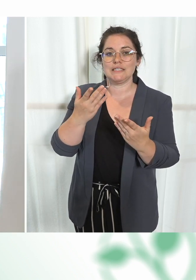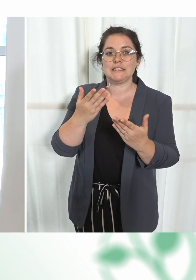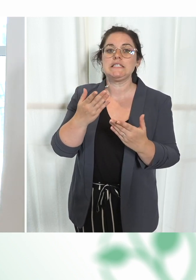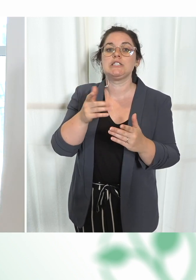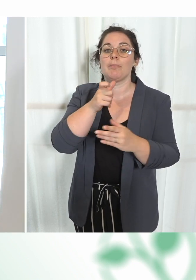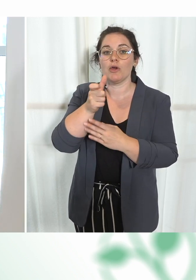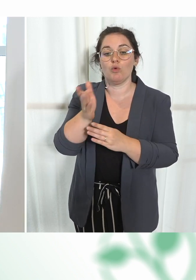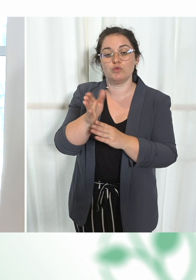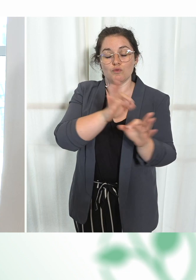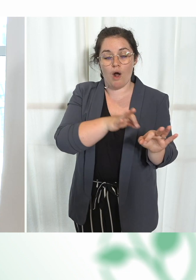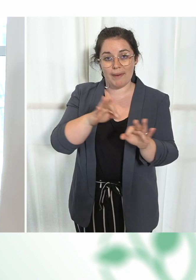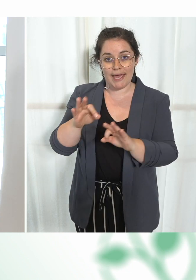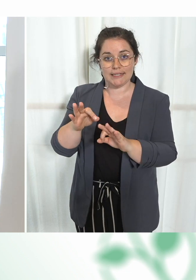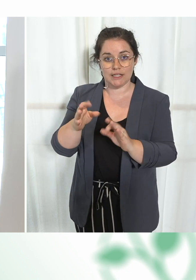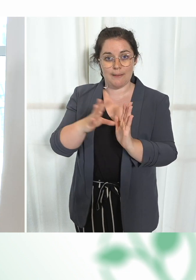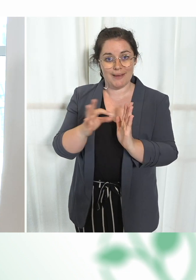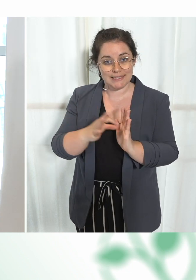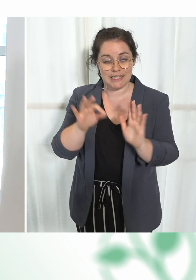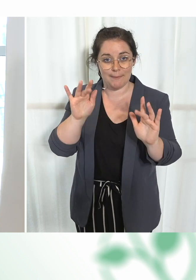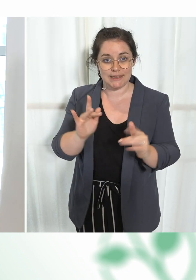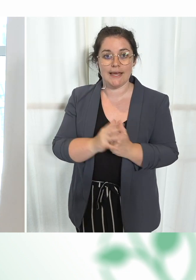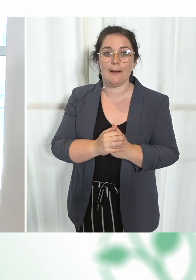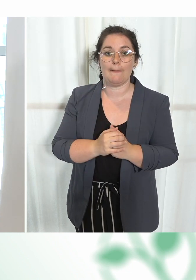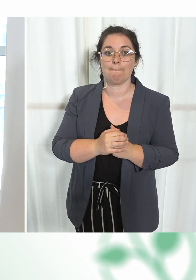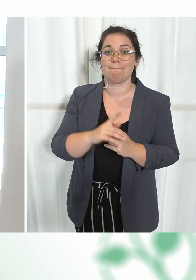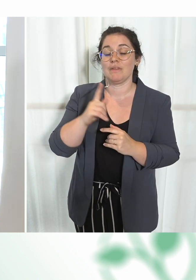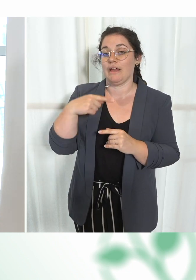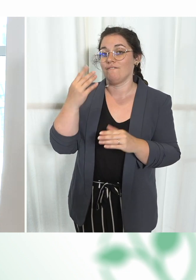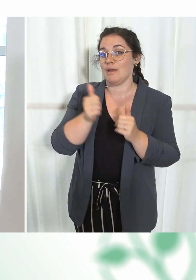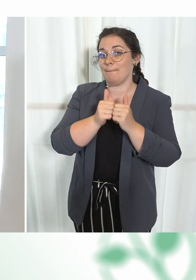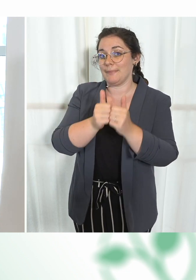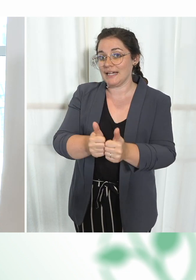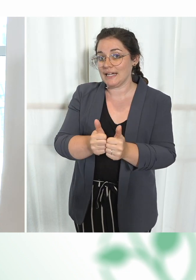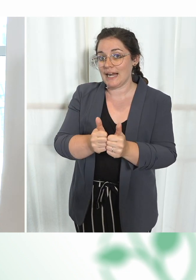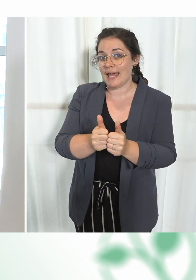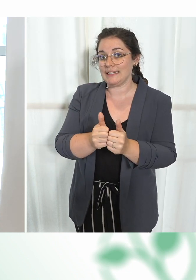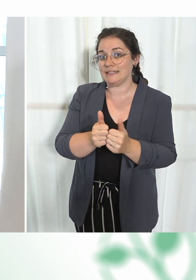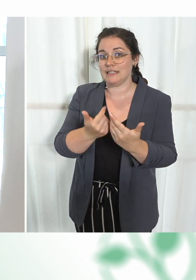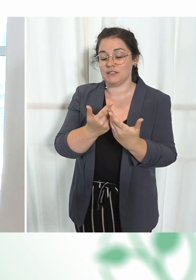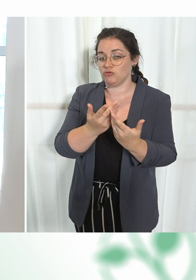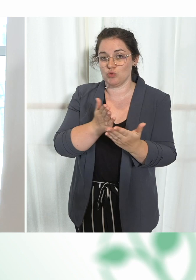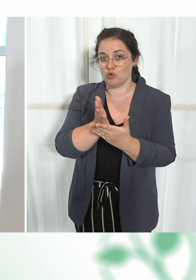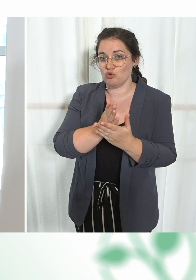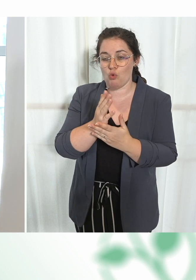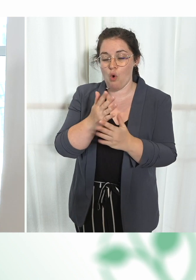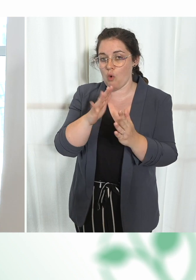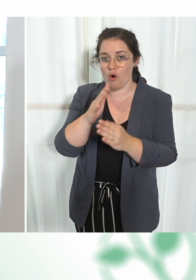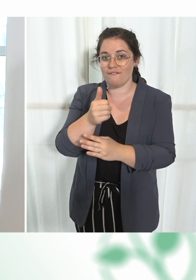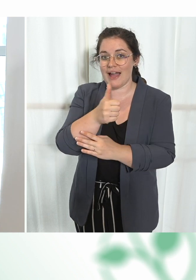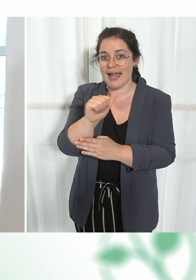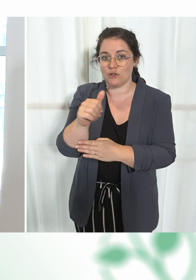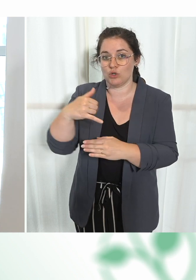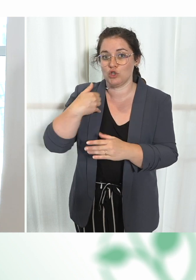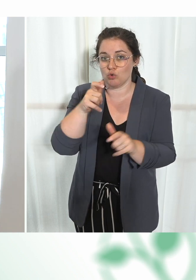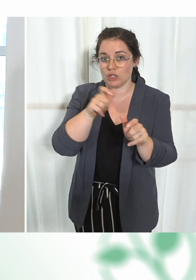berufsvorbereitende Maßnahmen. Wir bereiten permanent an die 100 Jugendliche auf